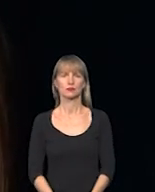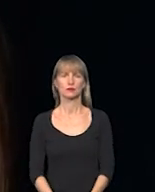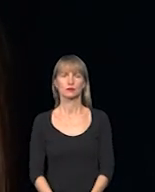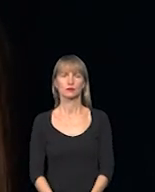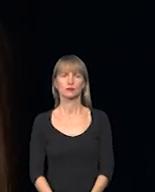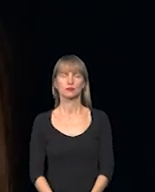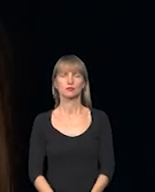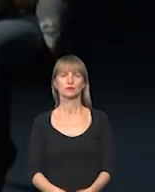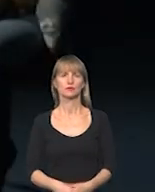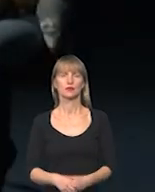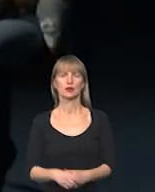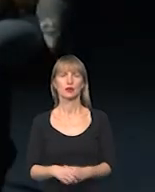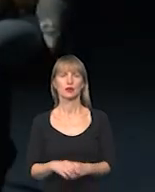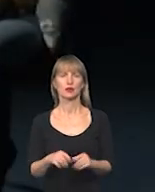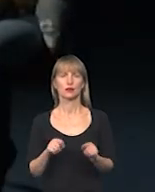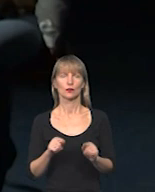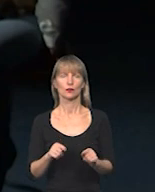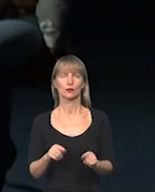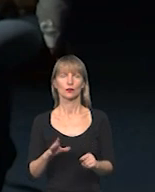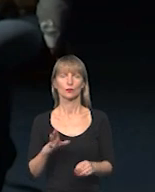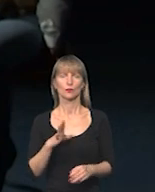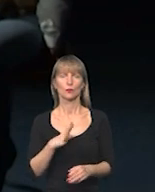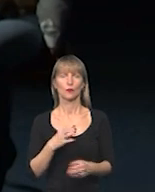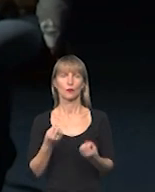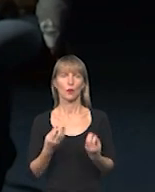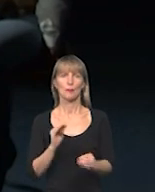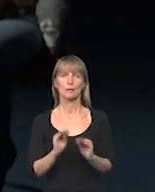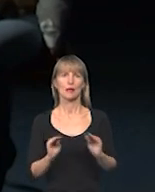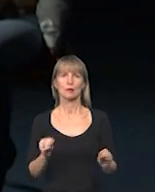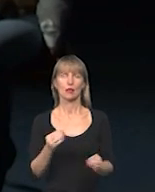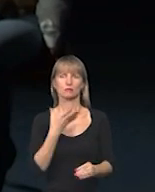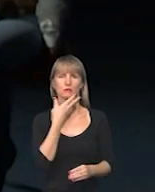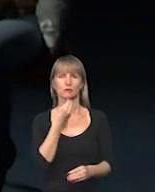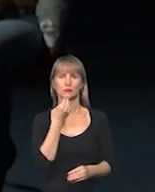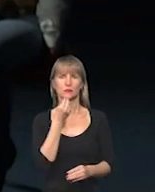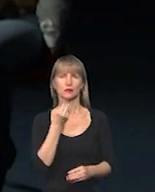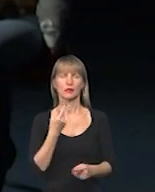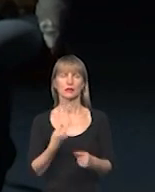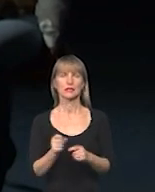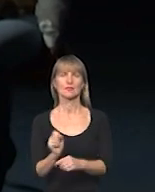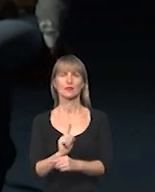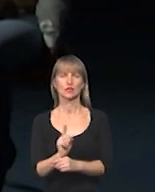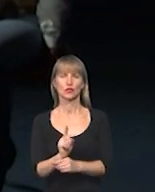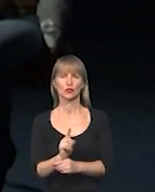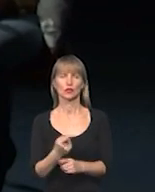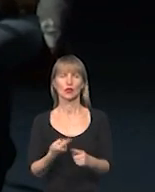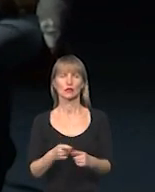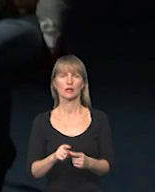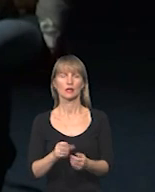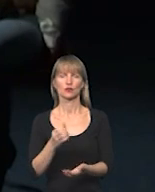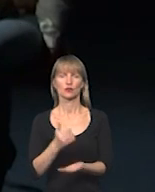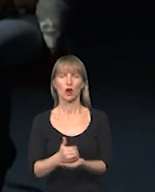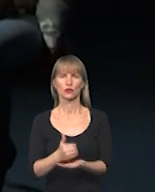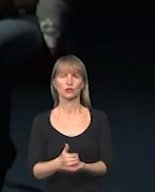Тобто навіть звичайні декоративні предмети, які нас оточують, це свічки, це чашки, чи